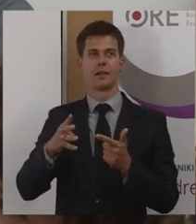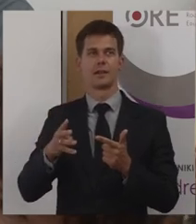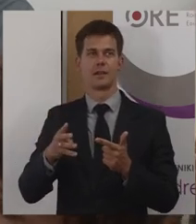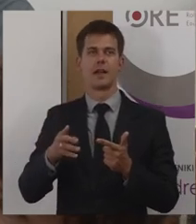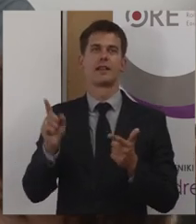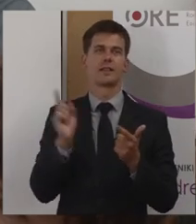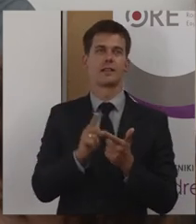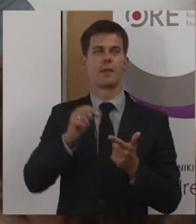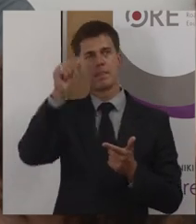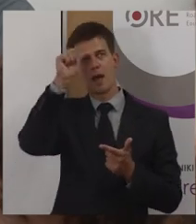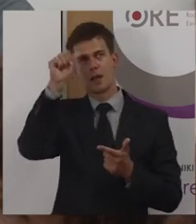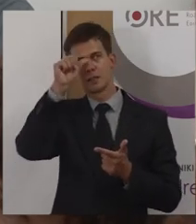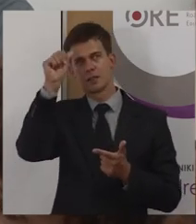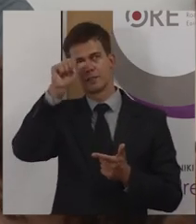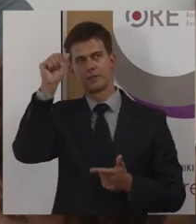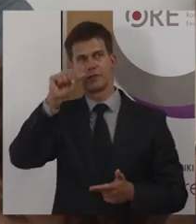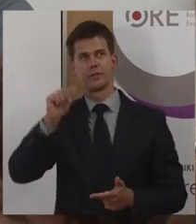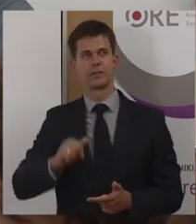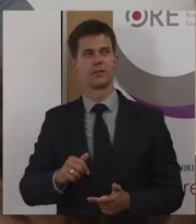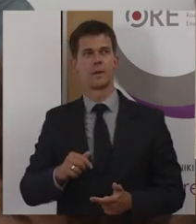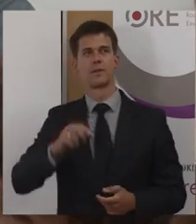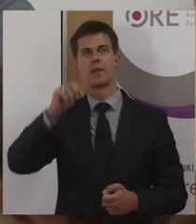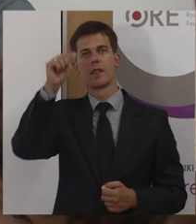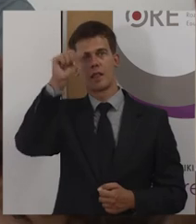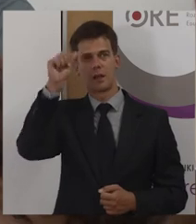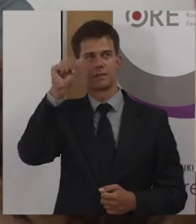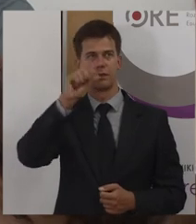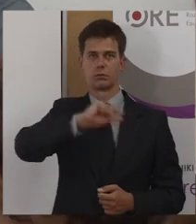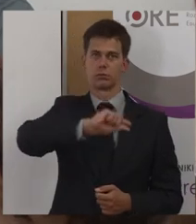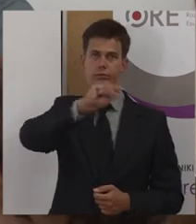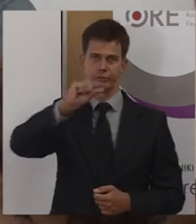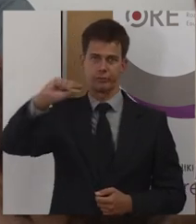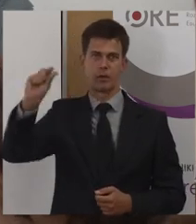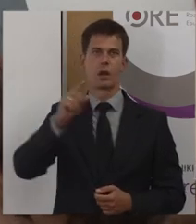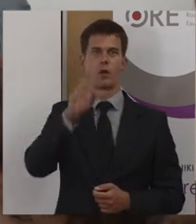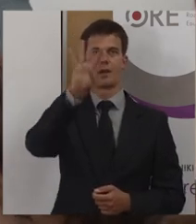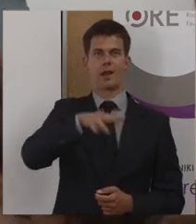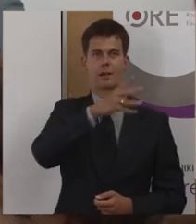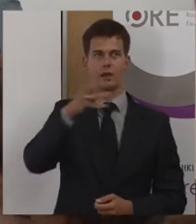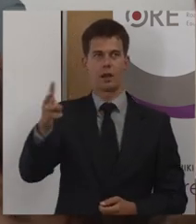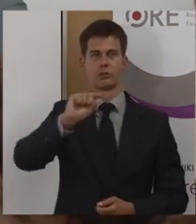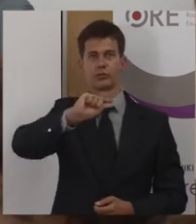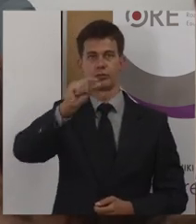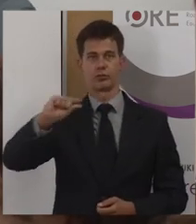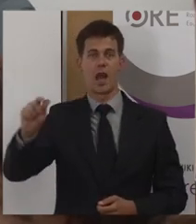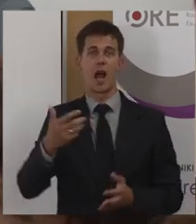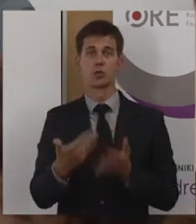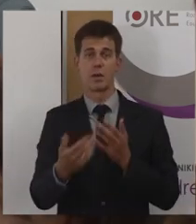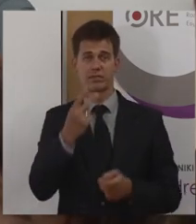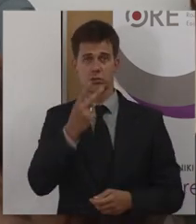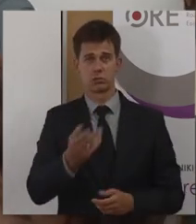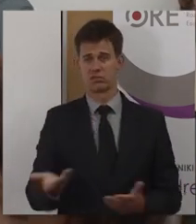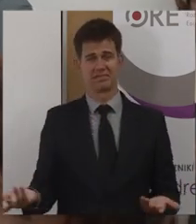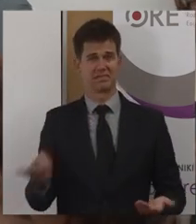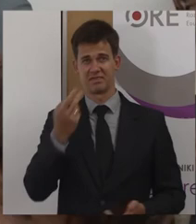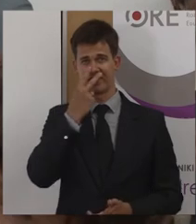nazw wykresów, tak, napisów. No i to jest na tej kratce. Dla osoby słabowidzącej będzie nieczytelne. Po